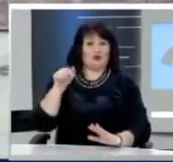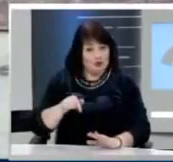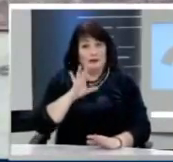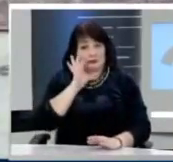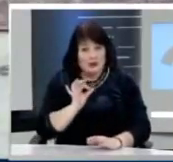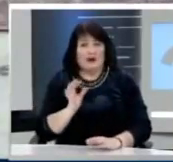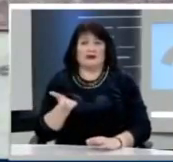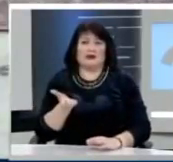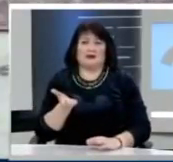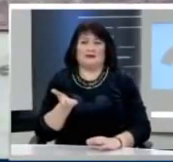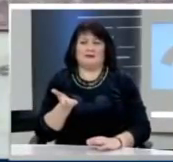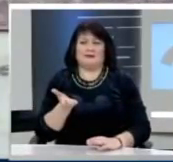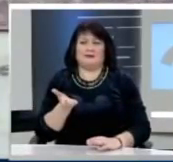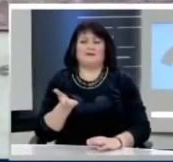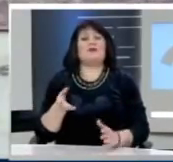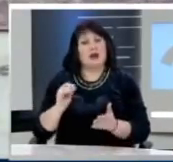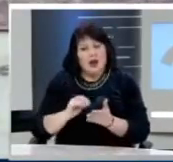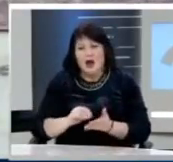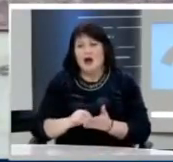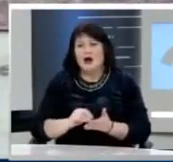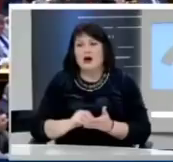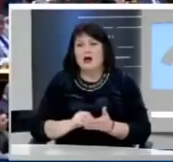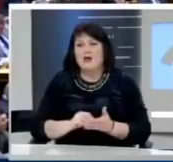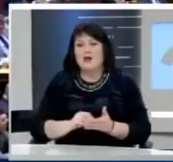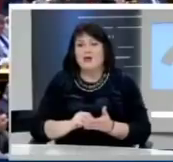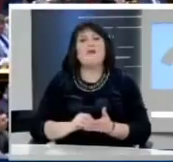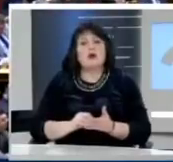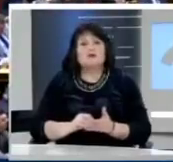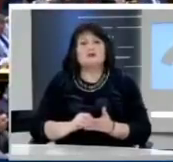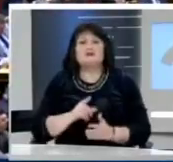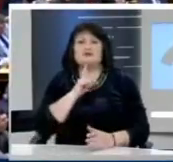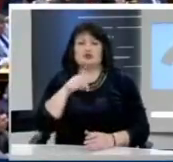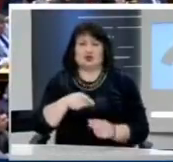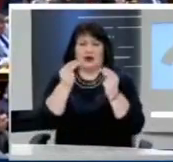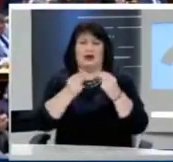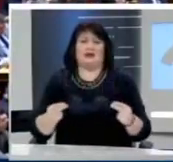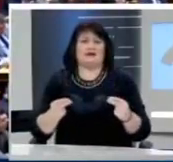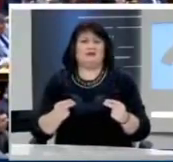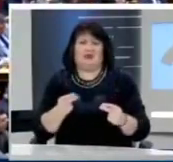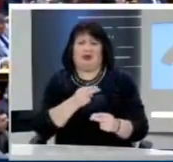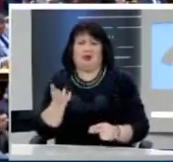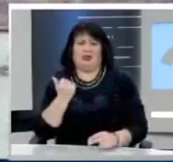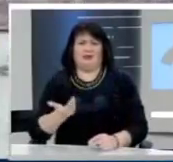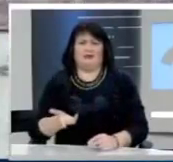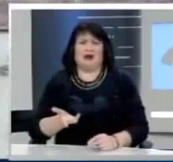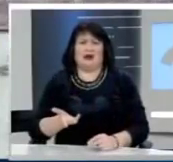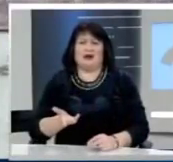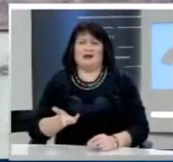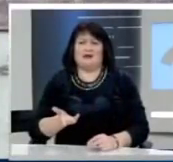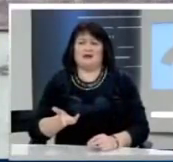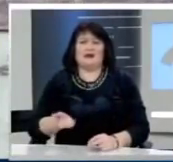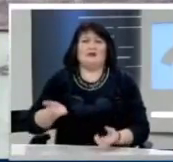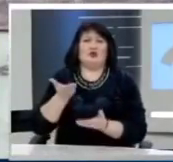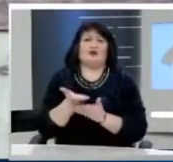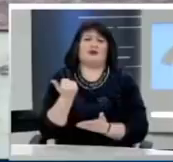πράγματι, επίσης θα ήταν ελλειμμένο απολύτως, όπως και τώρα είναι ελλειμμένο απολύτως, εφόσον δεν κατετέθη